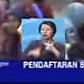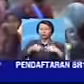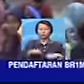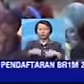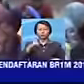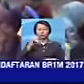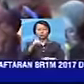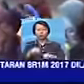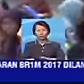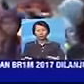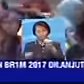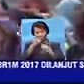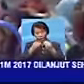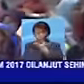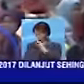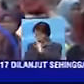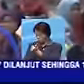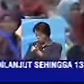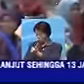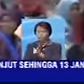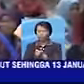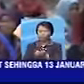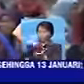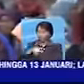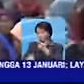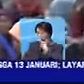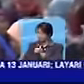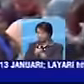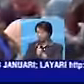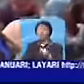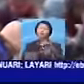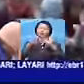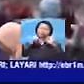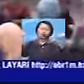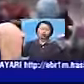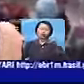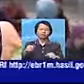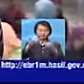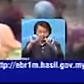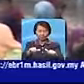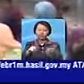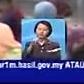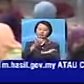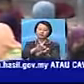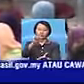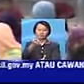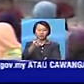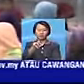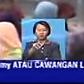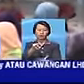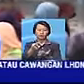selamat jamu selera. Sedap tak? Sedap. Sekali lagi sedap tak? Sedap. Ya. Itu sajalah Ivan